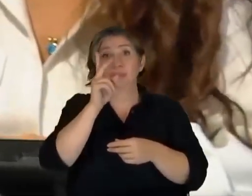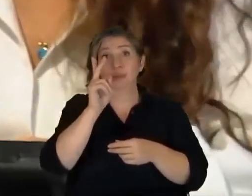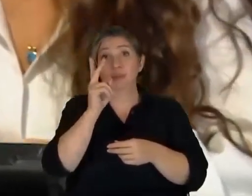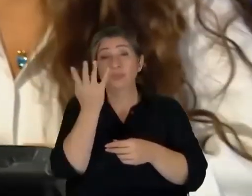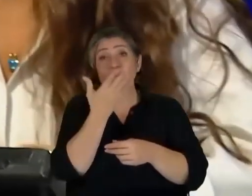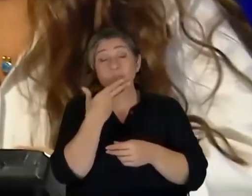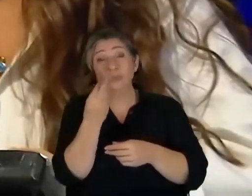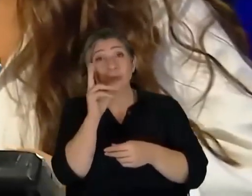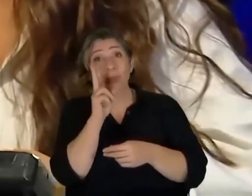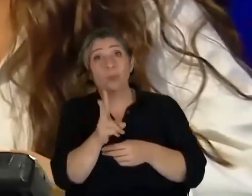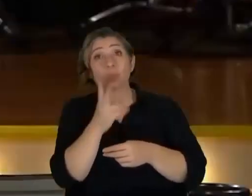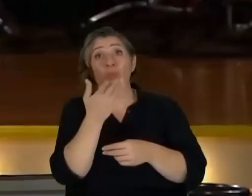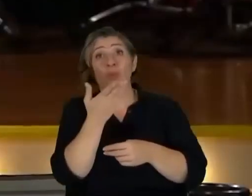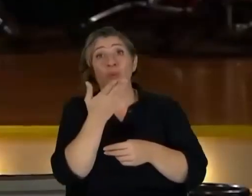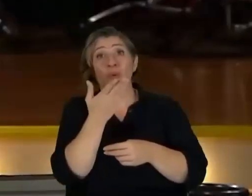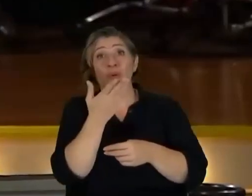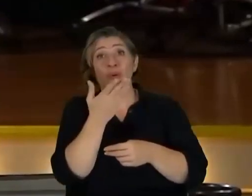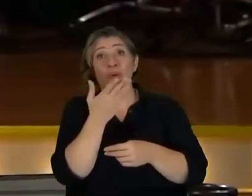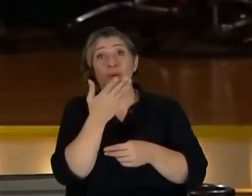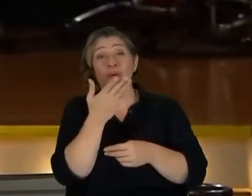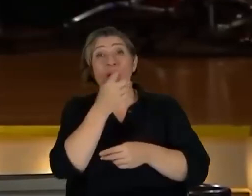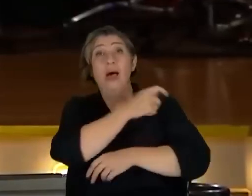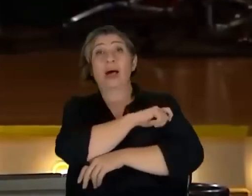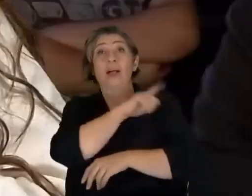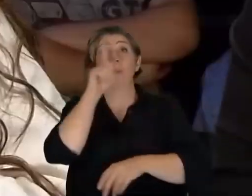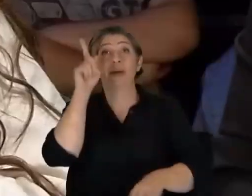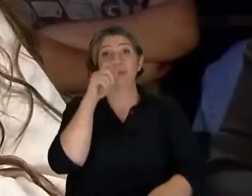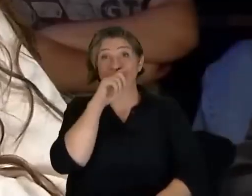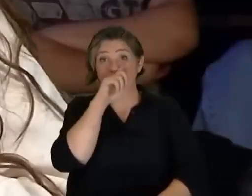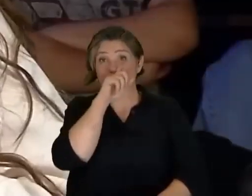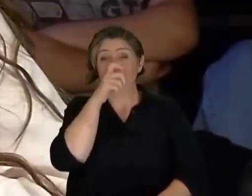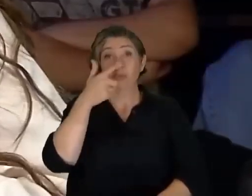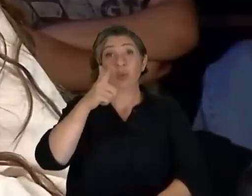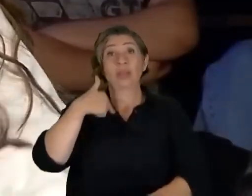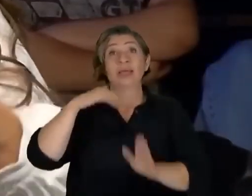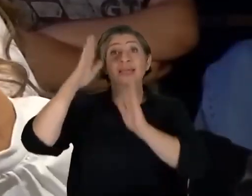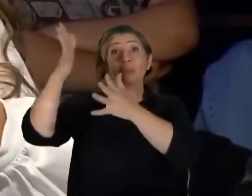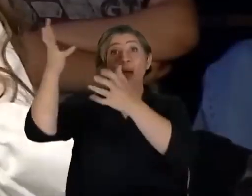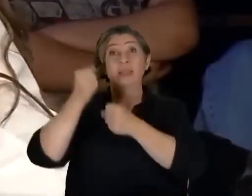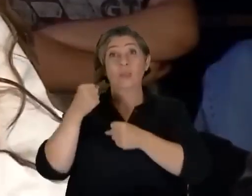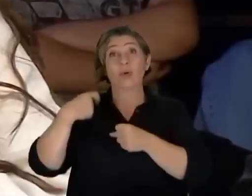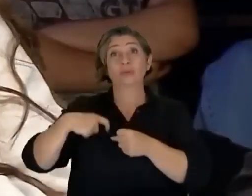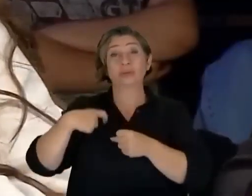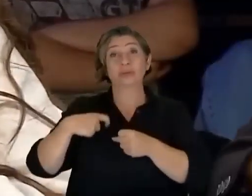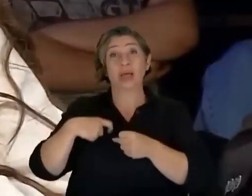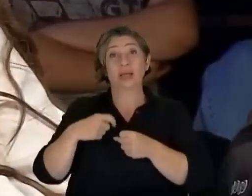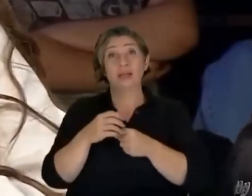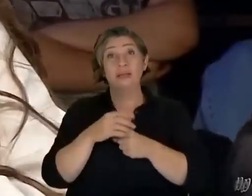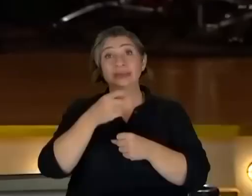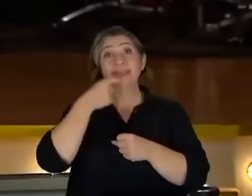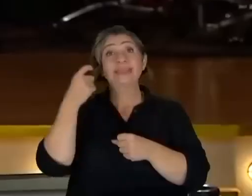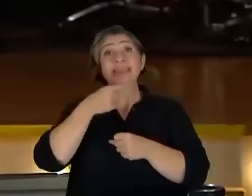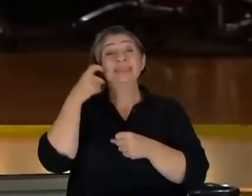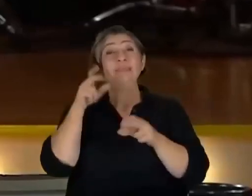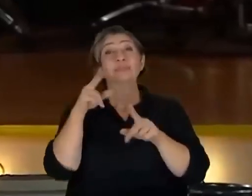arpın ama çok güzel bir arp değil mi bu? Dünya evet, mobilyası onu falan. Almanya'da bir köyden gidip almıştım. Özel böyle evet, Almanya'da bir tarihi bir